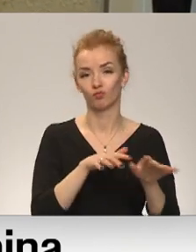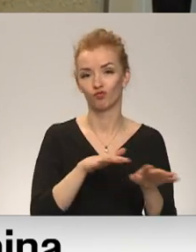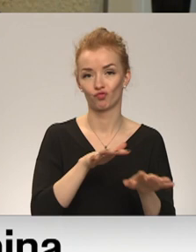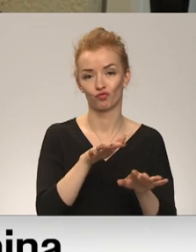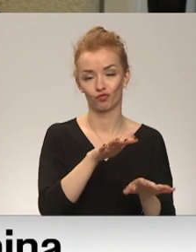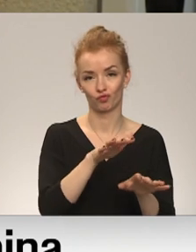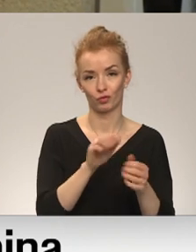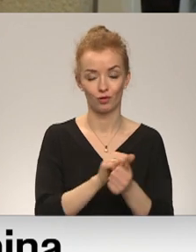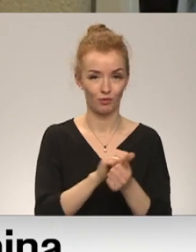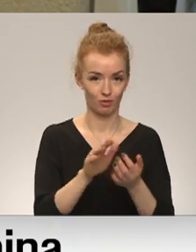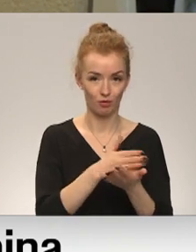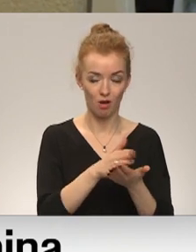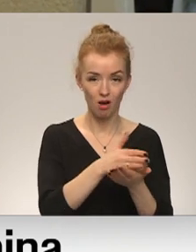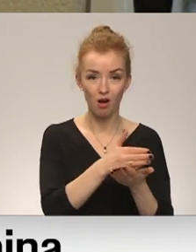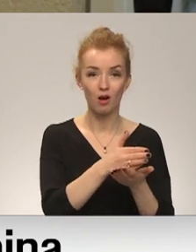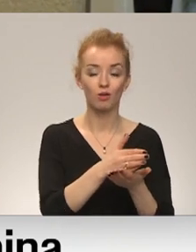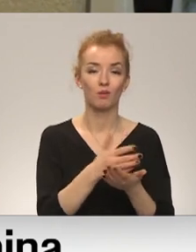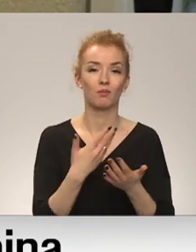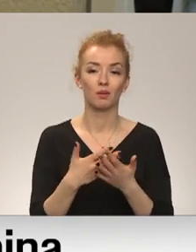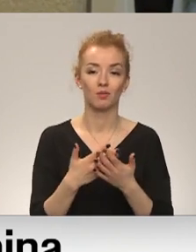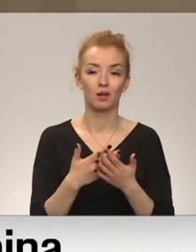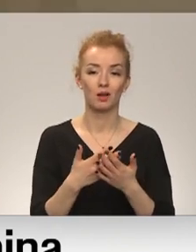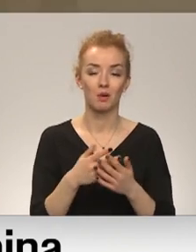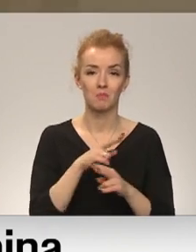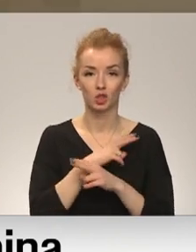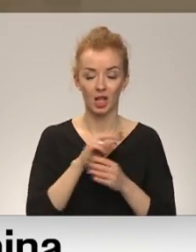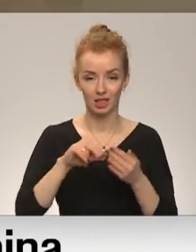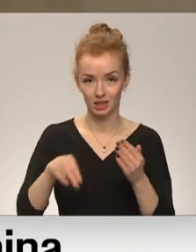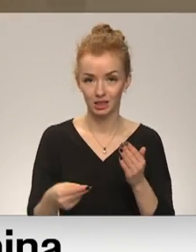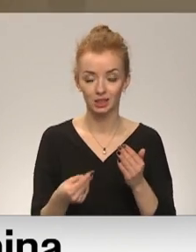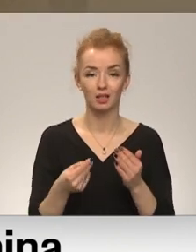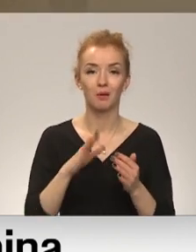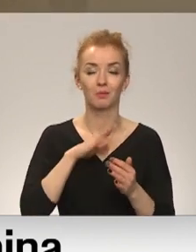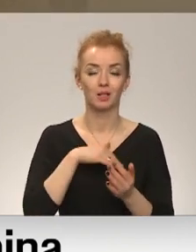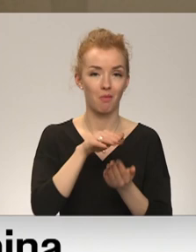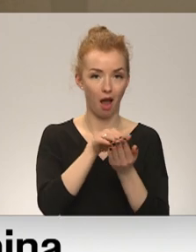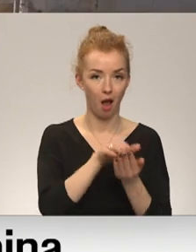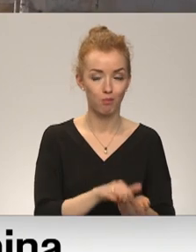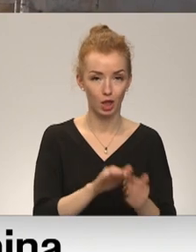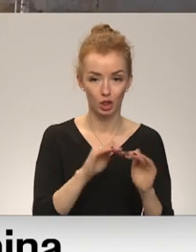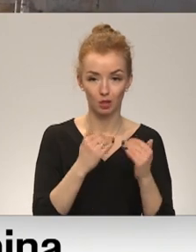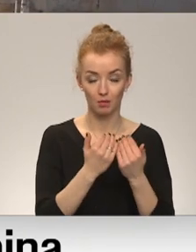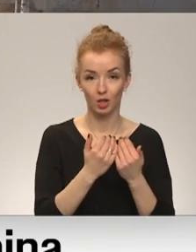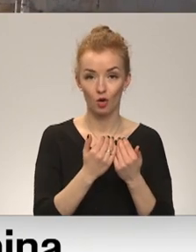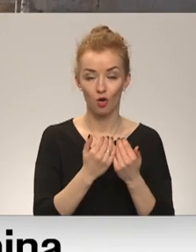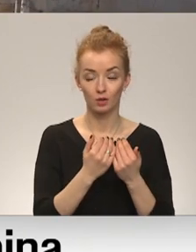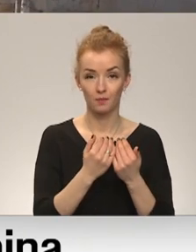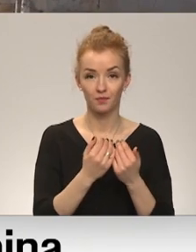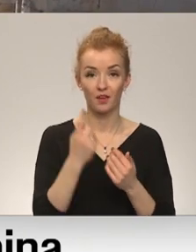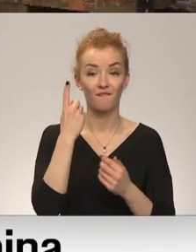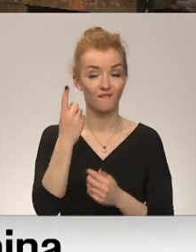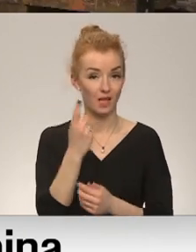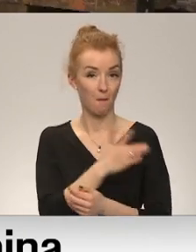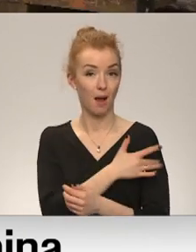kādas darīšanas ar to miršanas, to izziņu, pēc tam apbedīšanas biroja. Viens gan ir